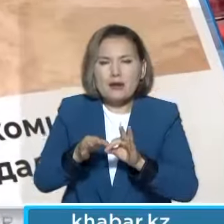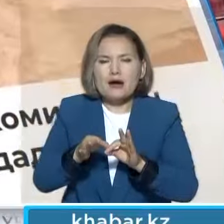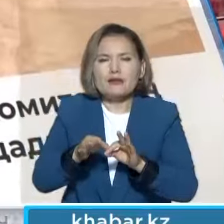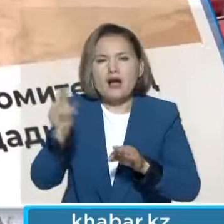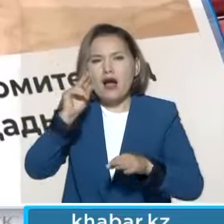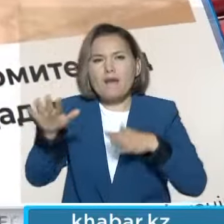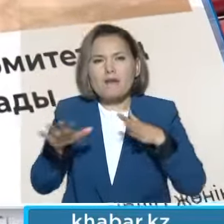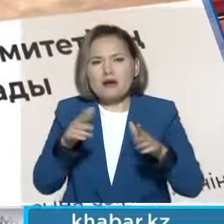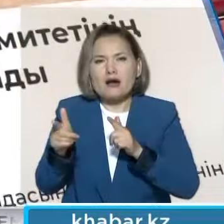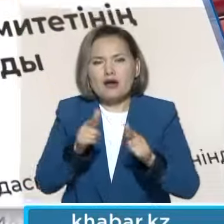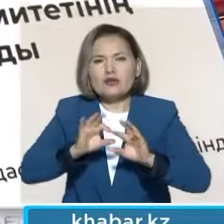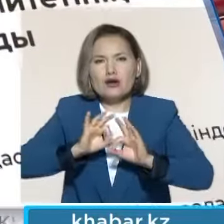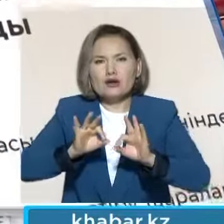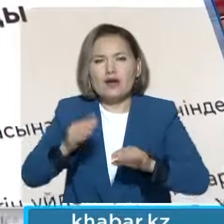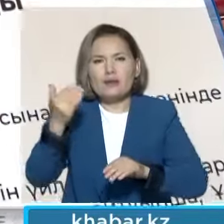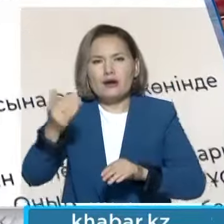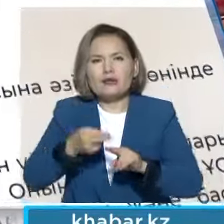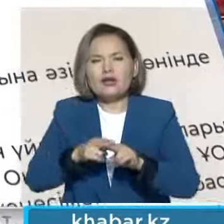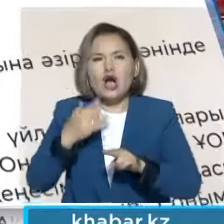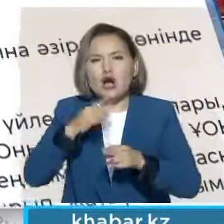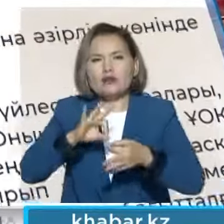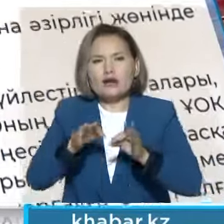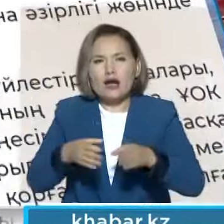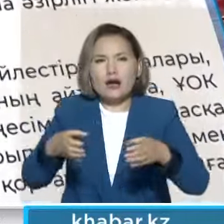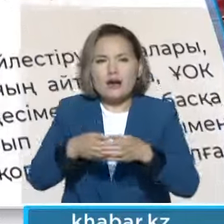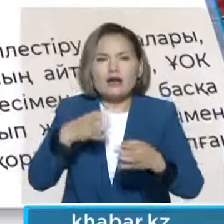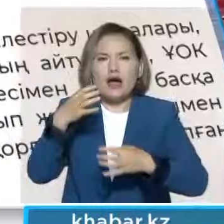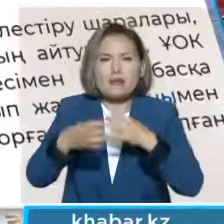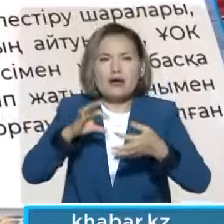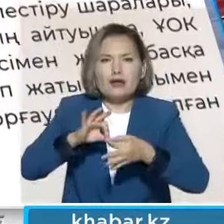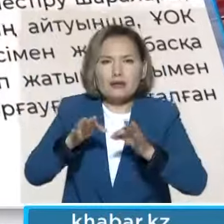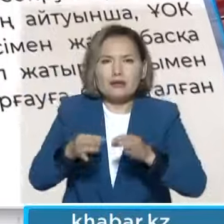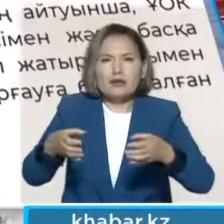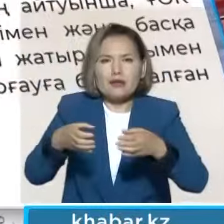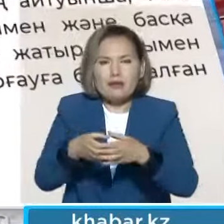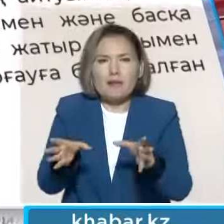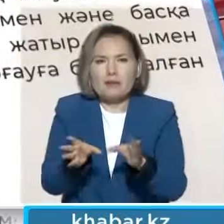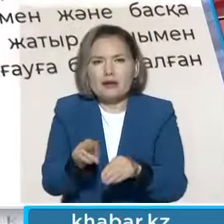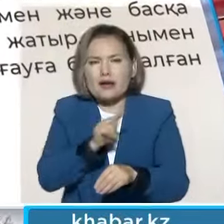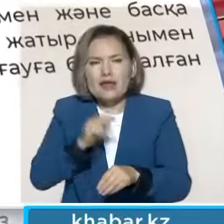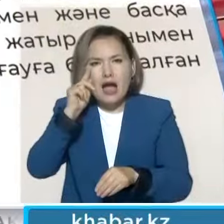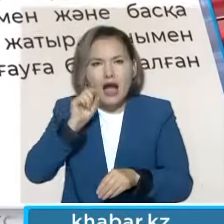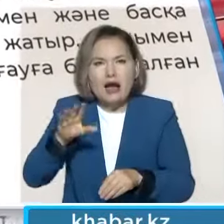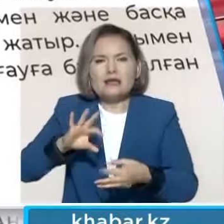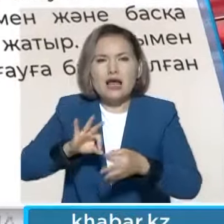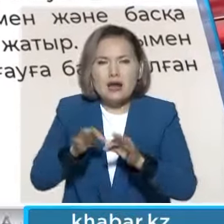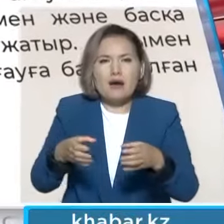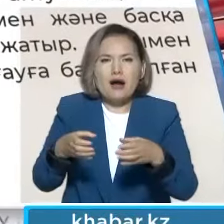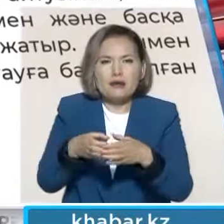әзірлігі жөнінде баяндады. Головкиннің айтуынша Ұлттық Олимпиада комитеті Халықаралық Олимпиада комитетімен, Азия Олимпиада